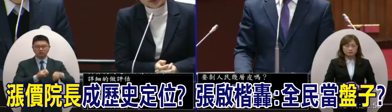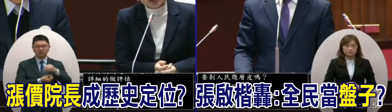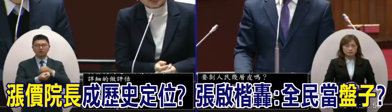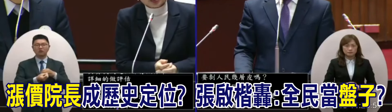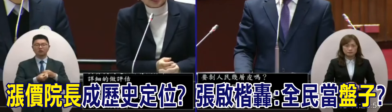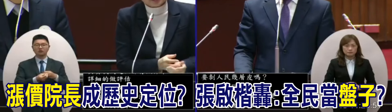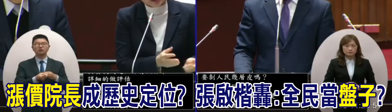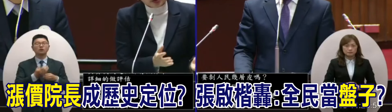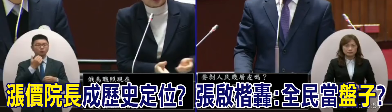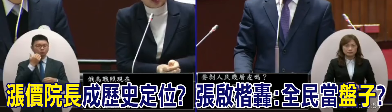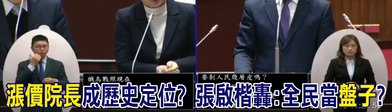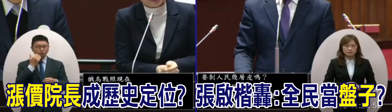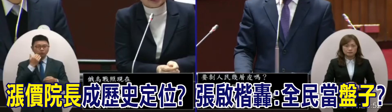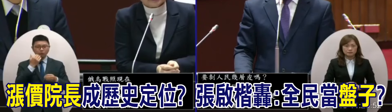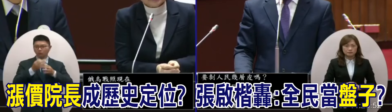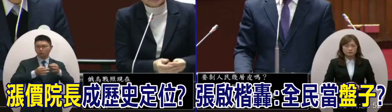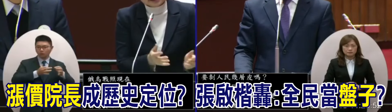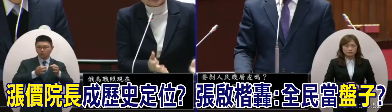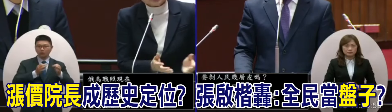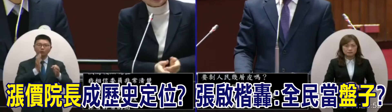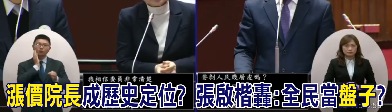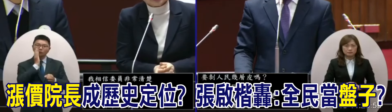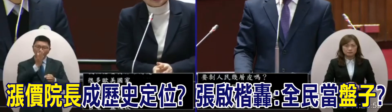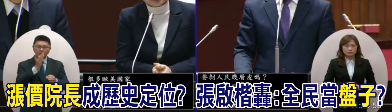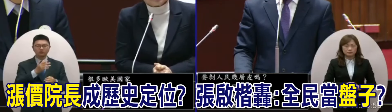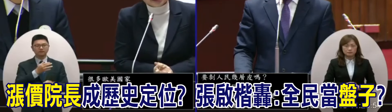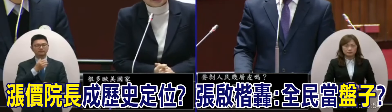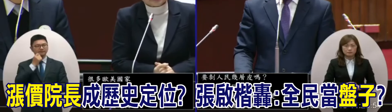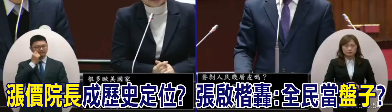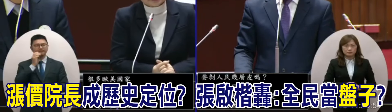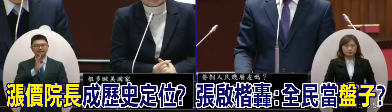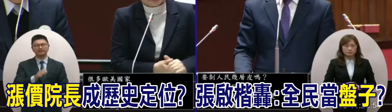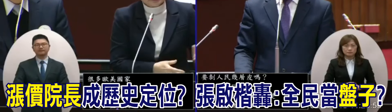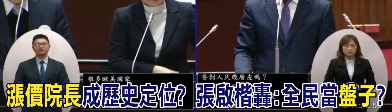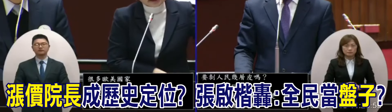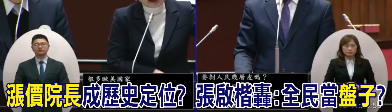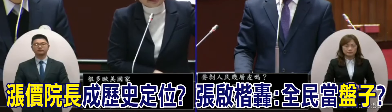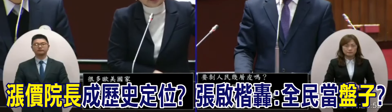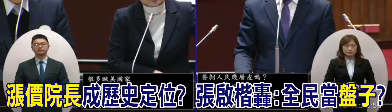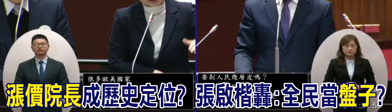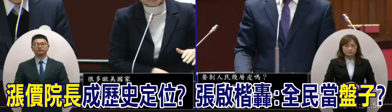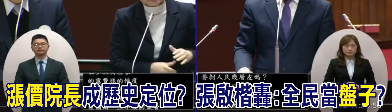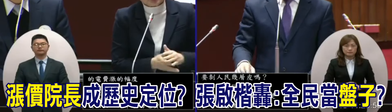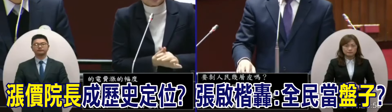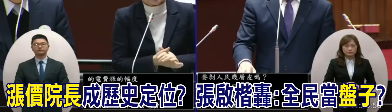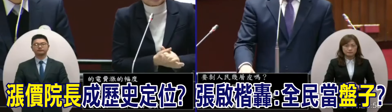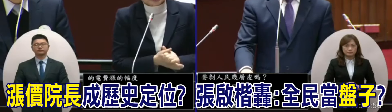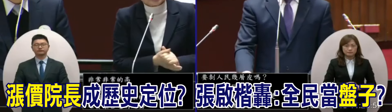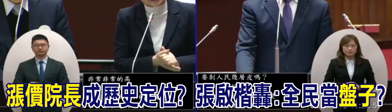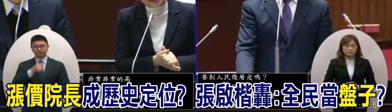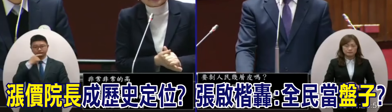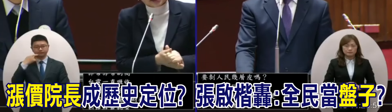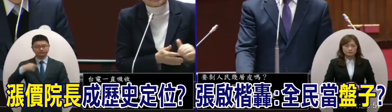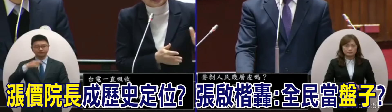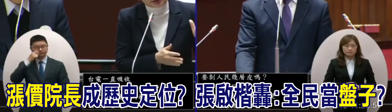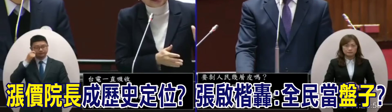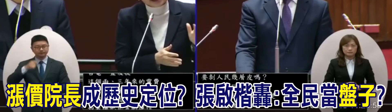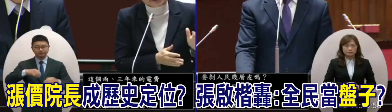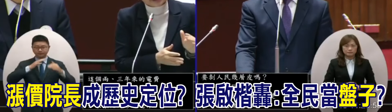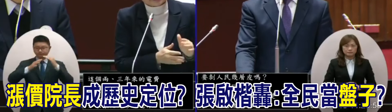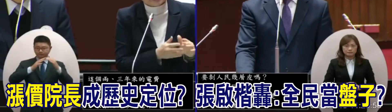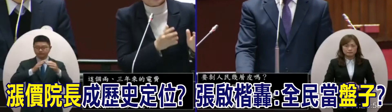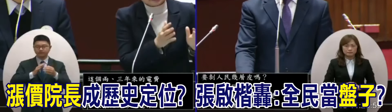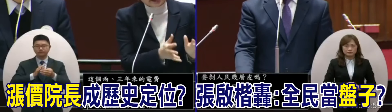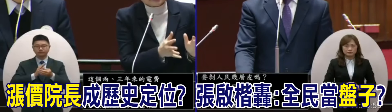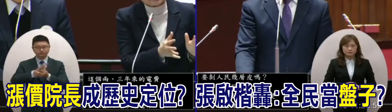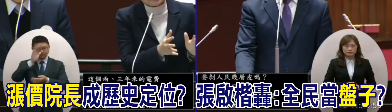正常的运作会有困难，那这个就是我们现在的情形。那当然俄乌战争之后这个燃料成本有一些